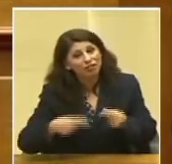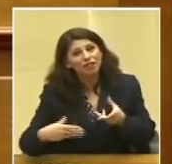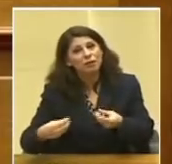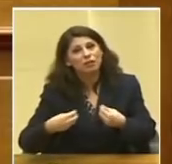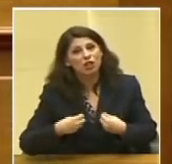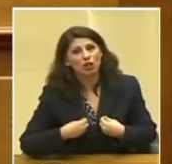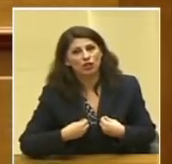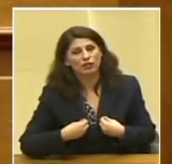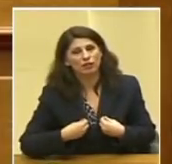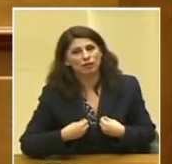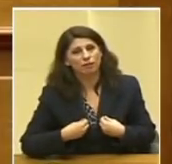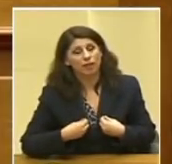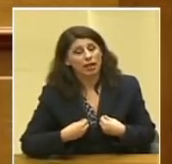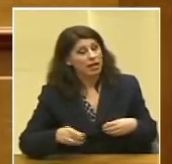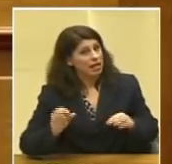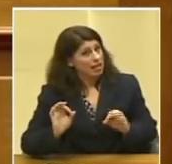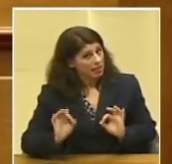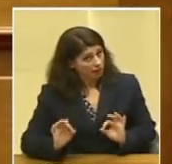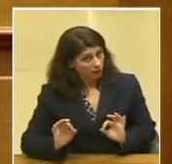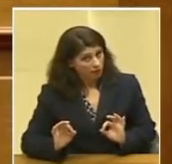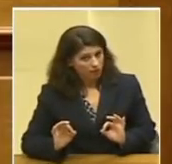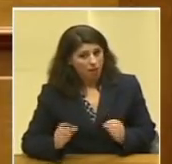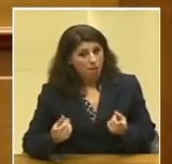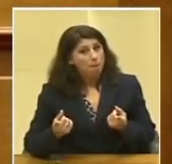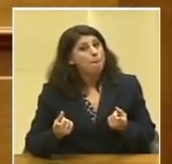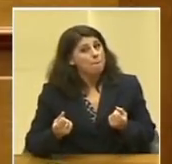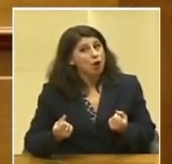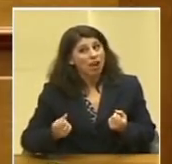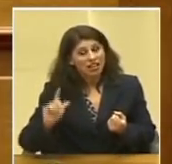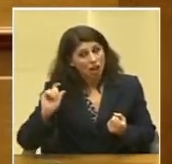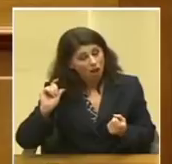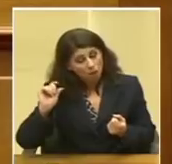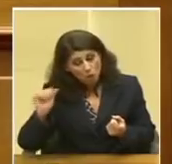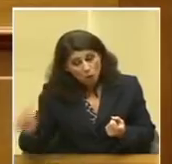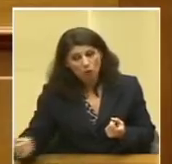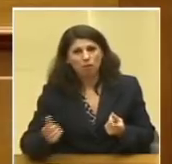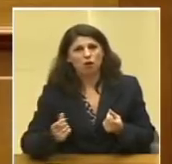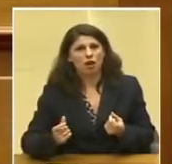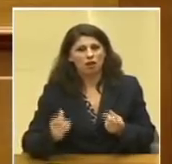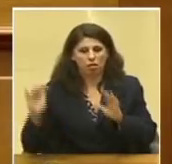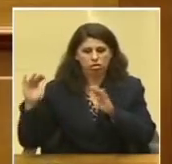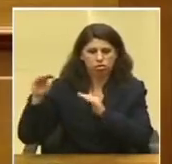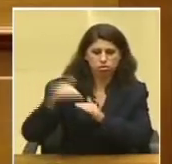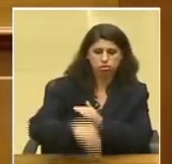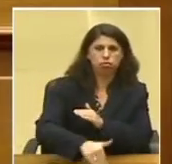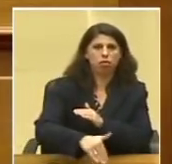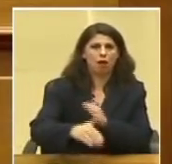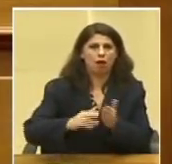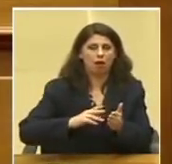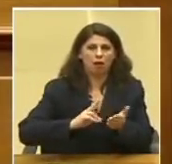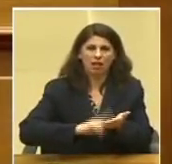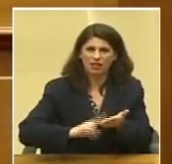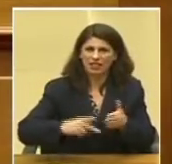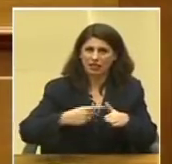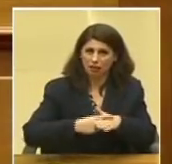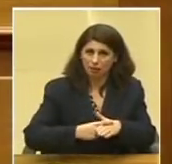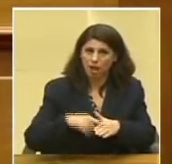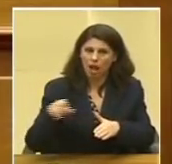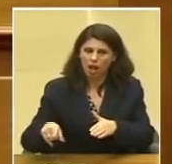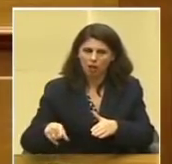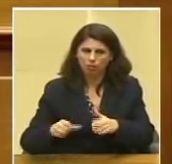μόνο προκαλέσατε την κατάρρευση των ταμείων, αλλά αντισταθήκατε με σθένος